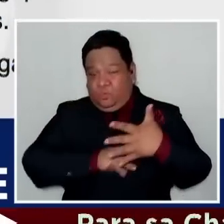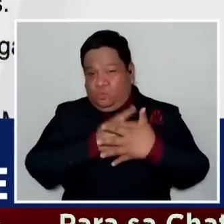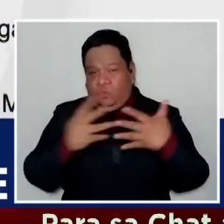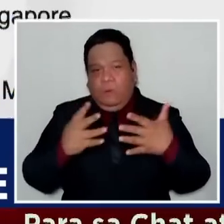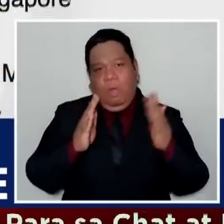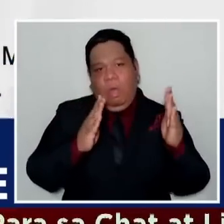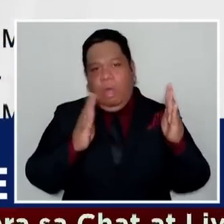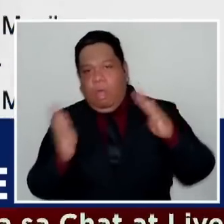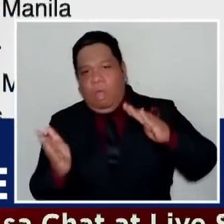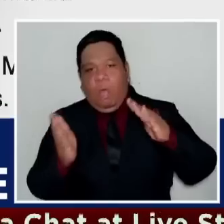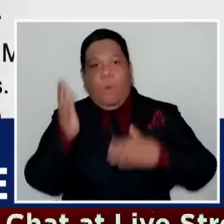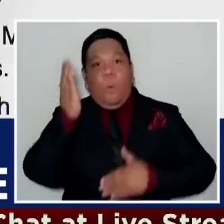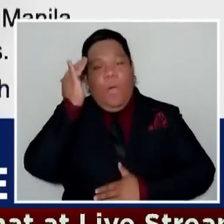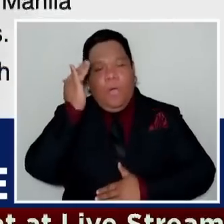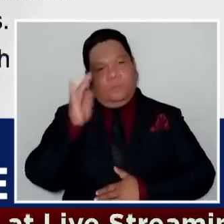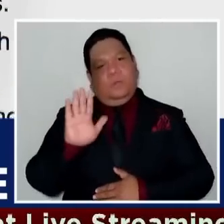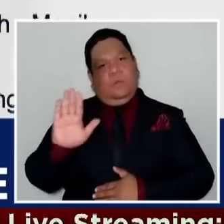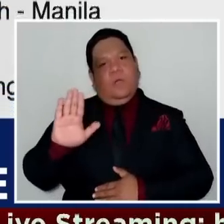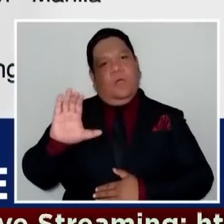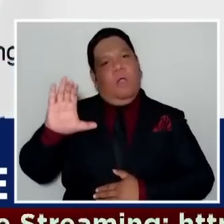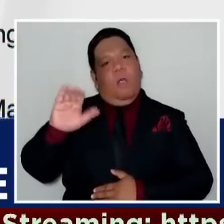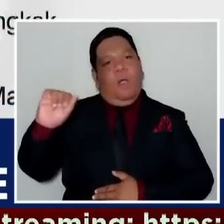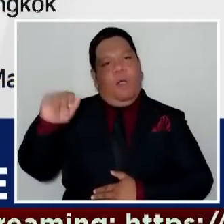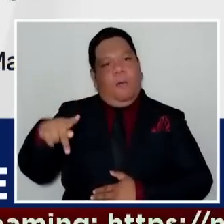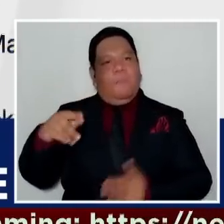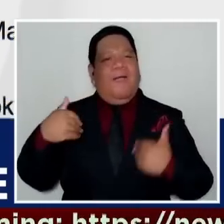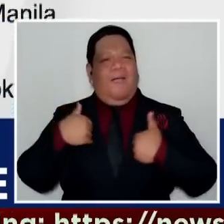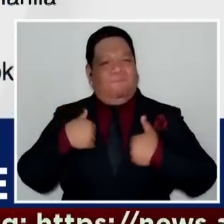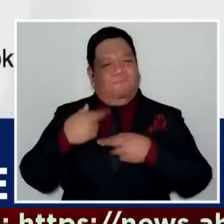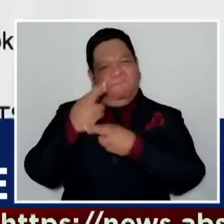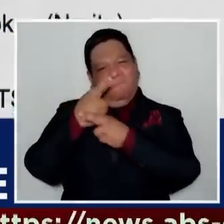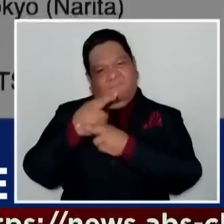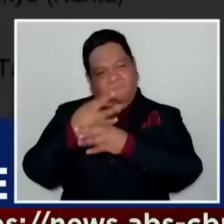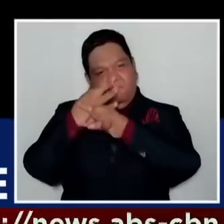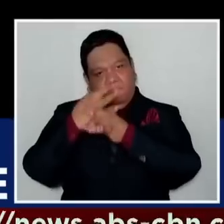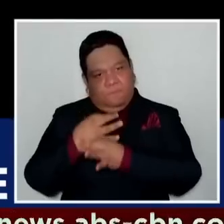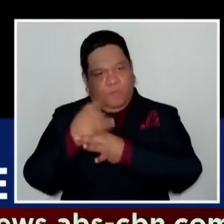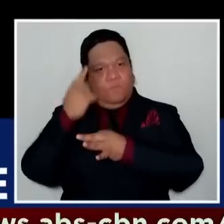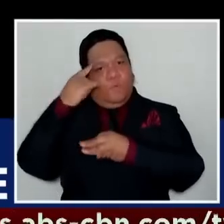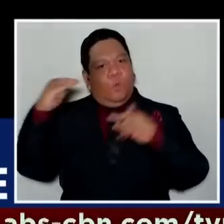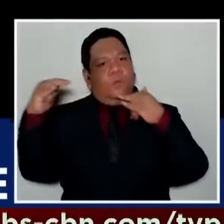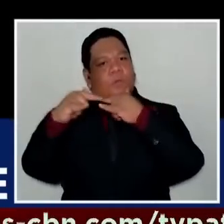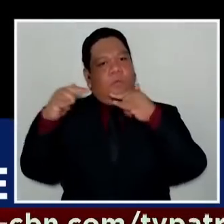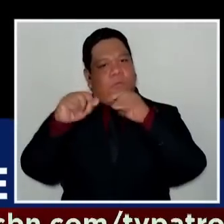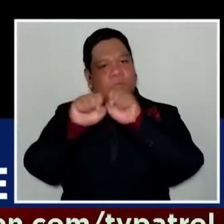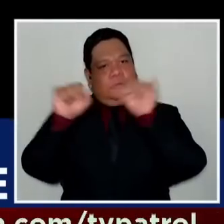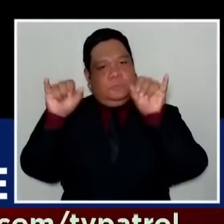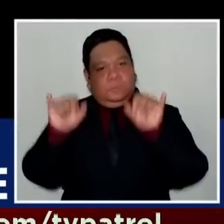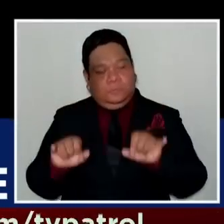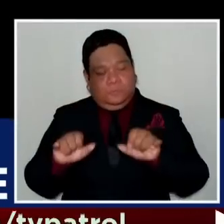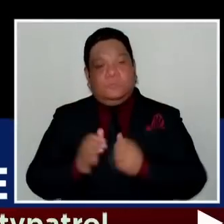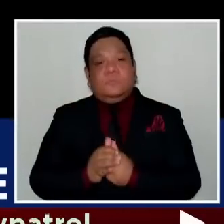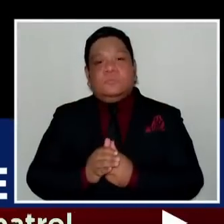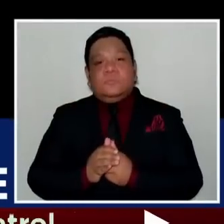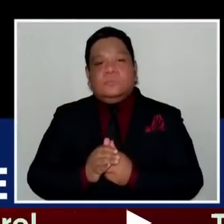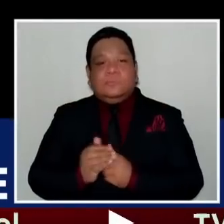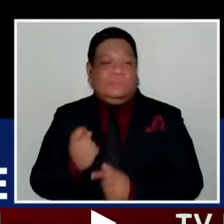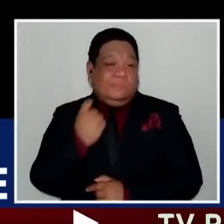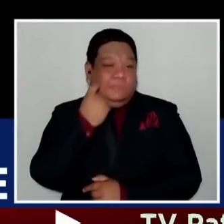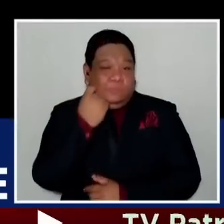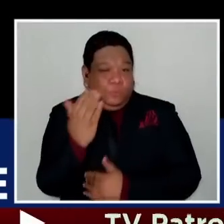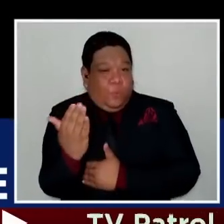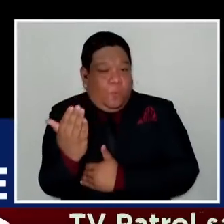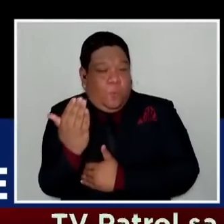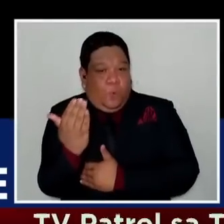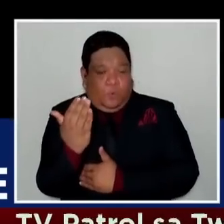sa maintenance works na gagawin sa Philippine Air Traffic Management Center. Kaninang umaga, inayos ng Civil Aviation